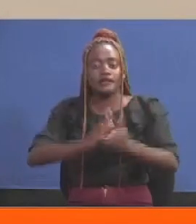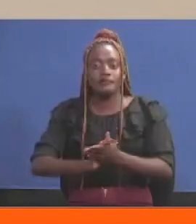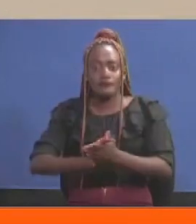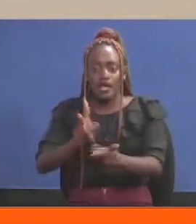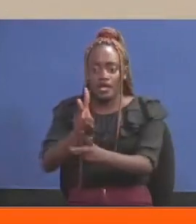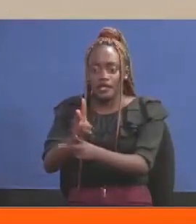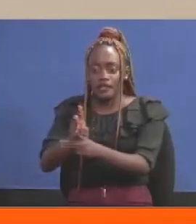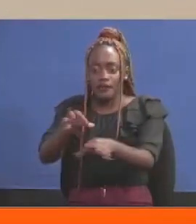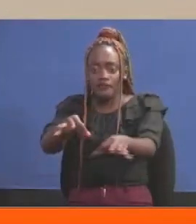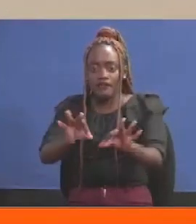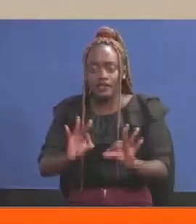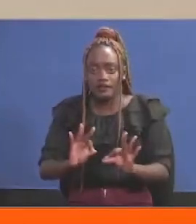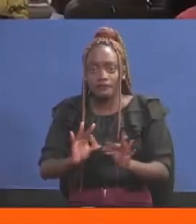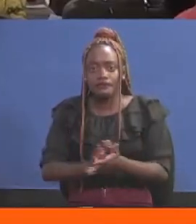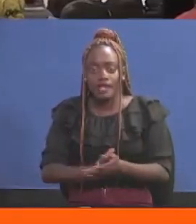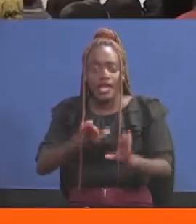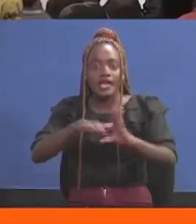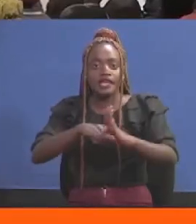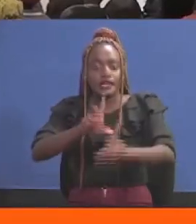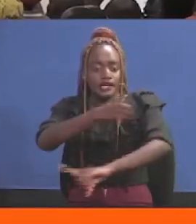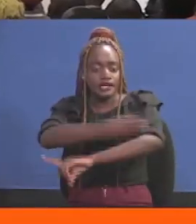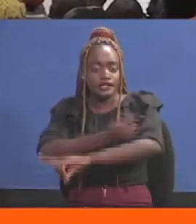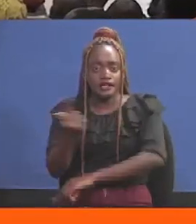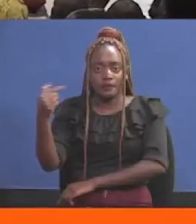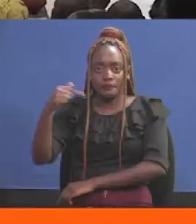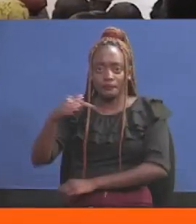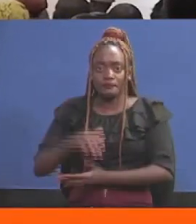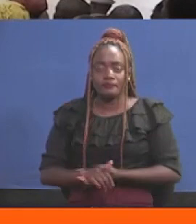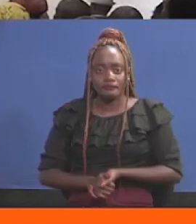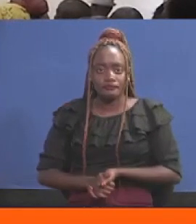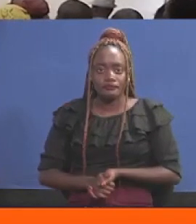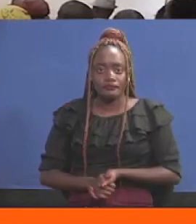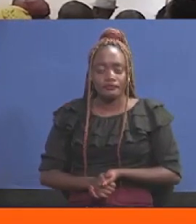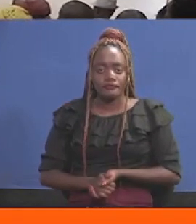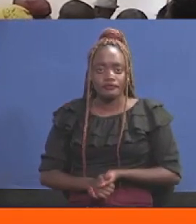uwezo wa kuwekeza fedha watakazofidiwa katika siku sijazo.